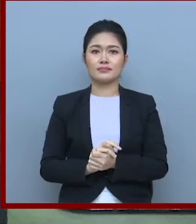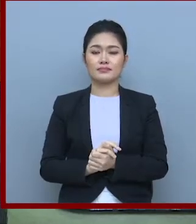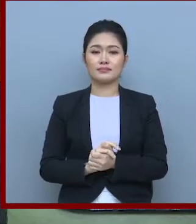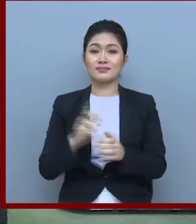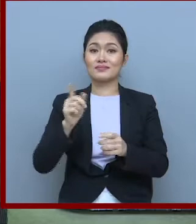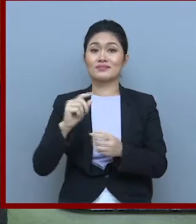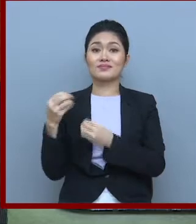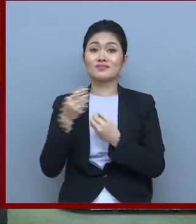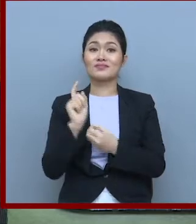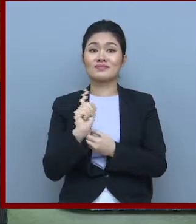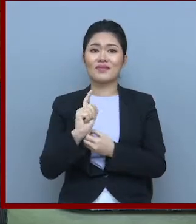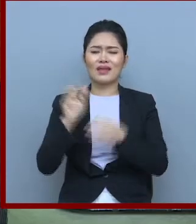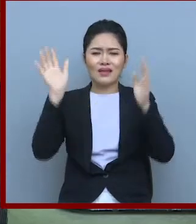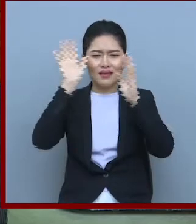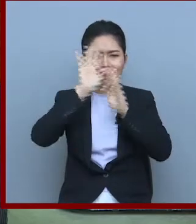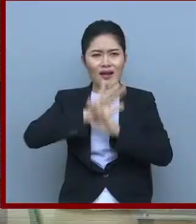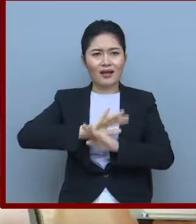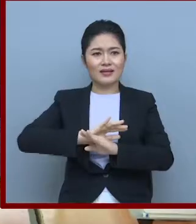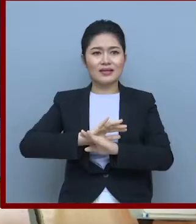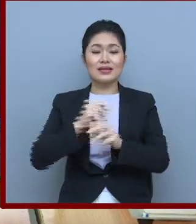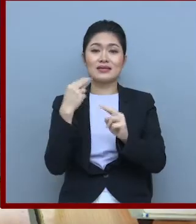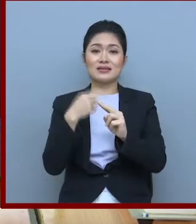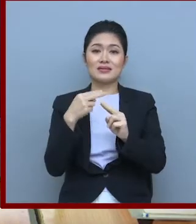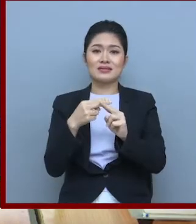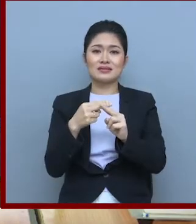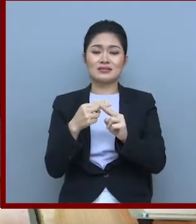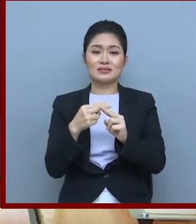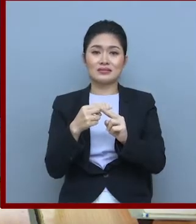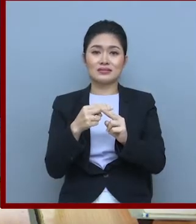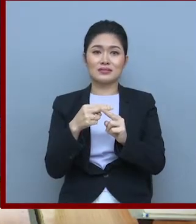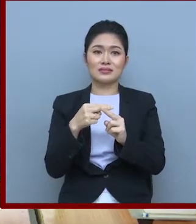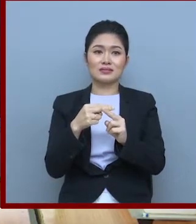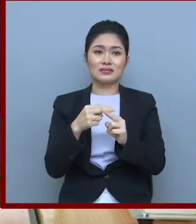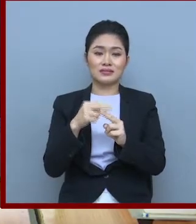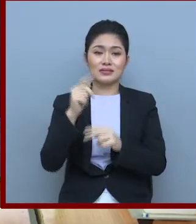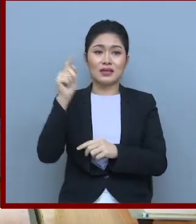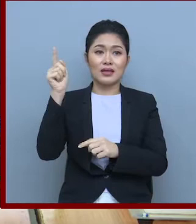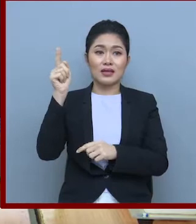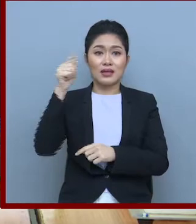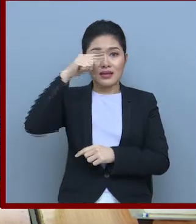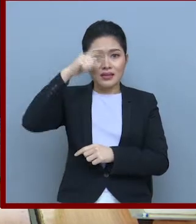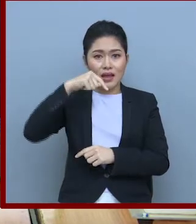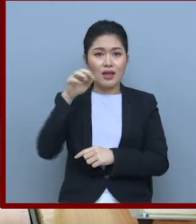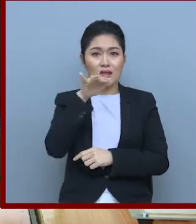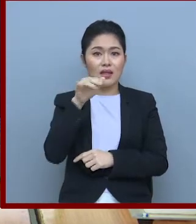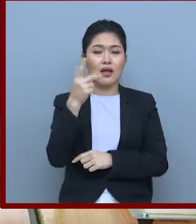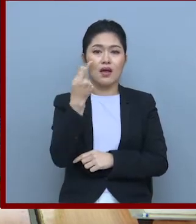ที่เราจะเรียกว่าเป็นเหมือนคลาวด์นะครับหรือส่งผ่านโปรโตคอล